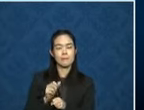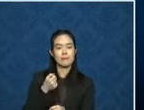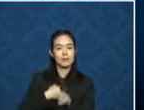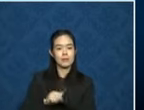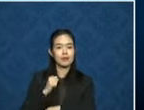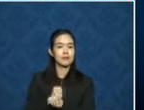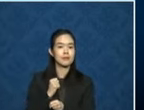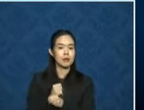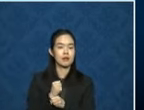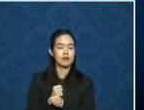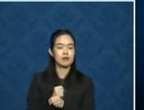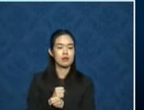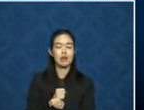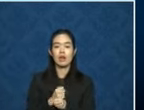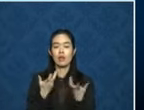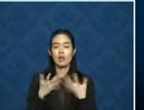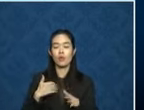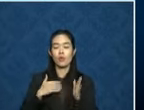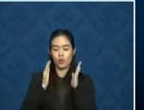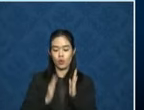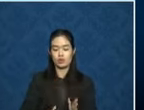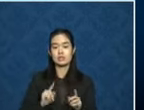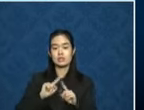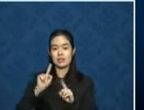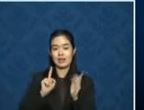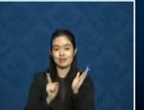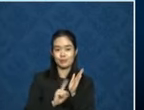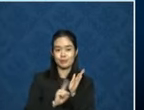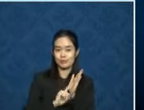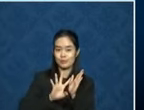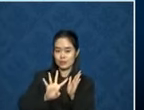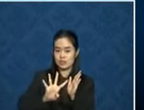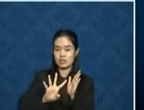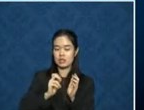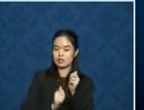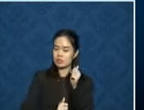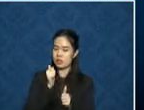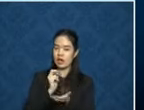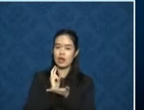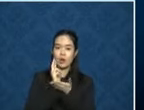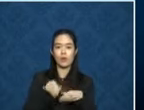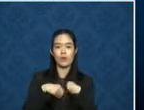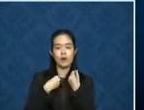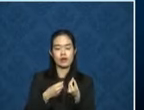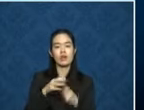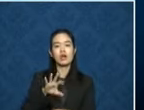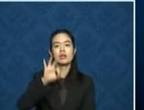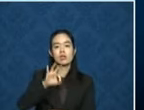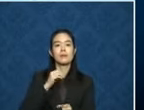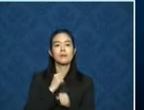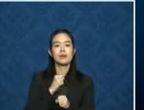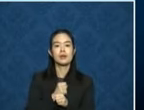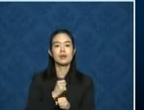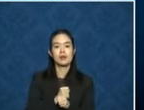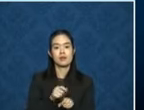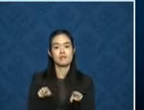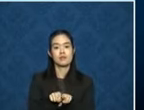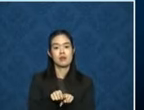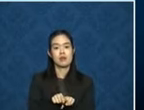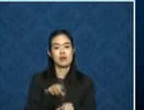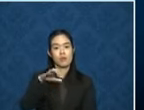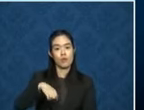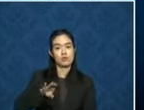ที่ชนะรางวัลติดต่อกัน4ปีนะครับก็ต่อยอดปัญญาประดิษฐ์ดังกล่าวไปใช้ในเชิงพาณิชย์เช่นกันครับในทางกลับกันนะครับก็มีหลายบริษั